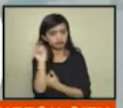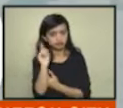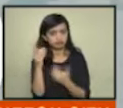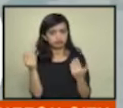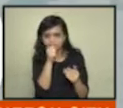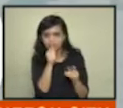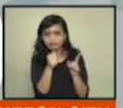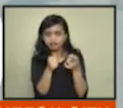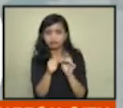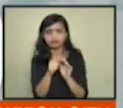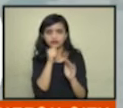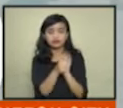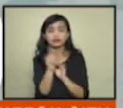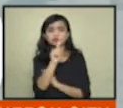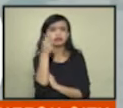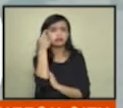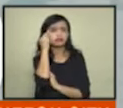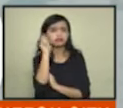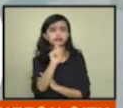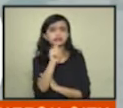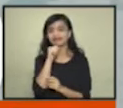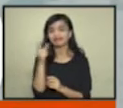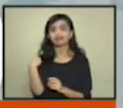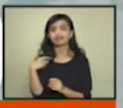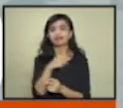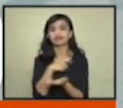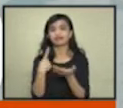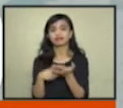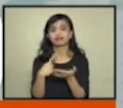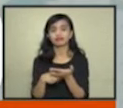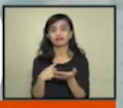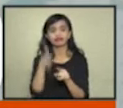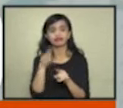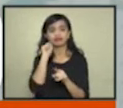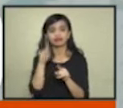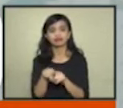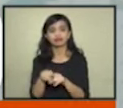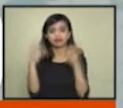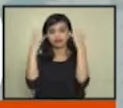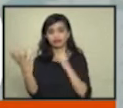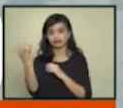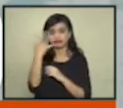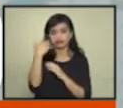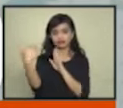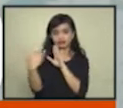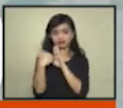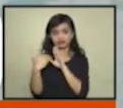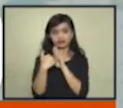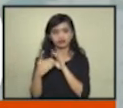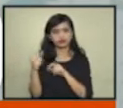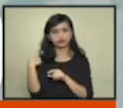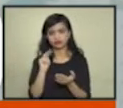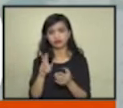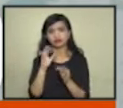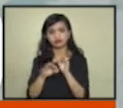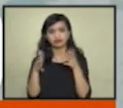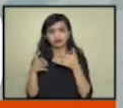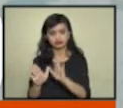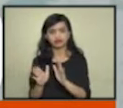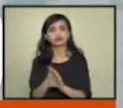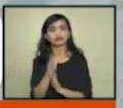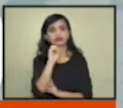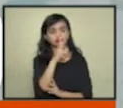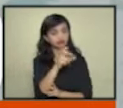kayong itinatago dyan. Ano sa palagay mo? Ganito ho, mainit na mainit ang ulo nila sa akin. Saka hindi ho kami talaga nag-usap. Okay,